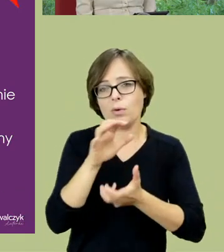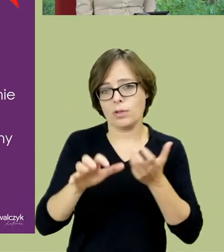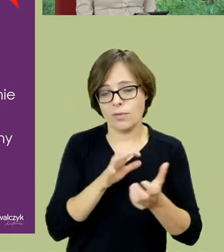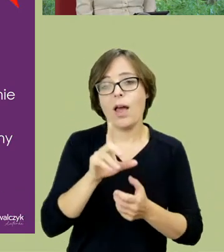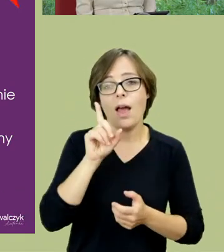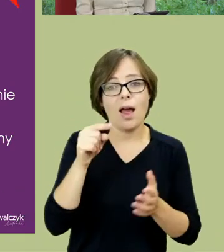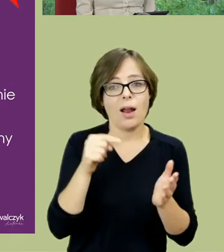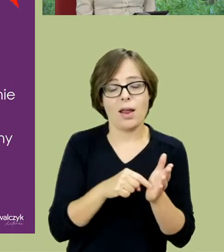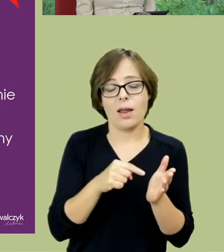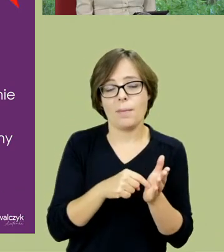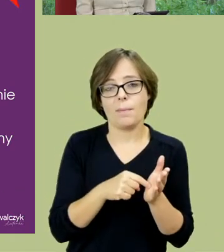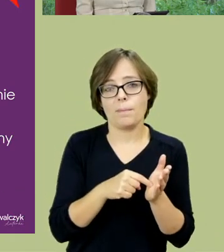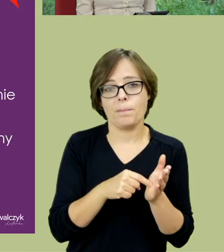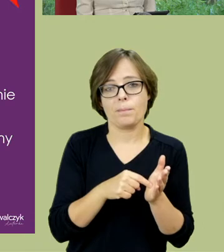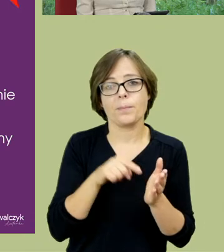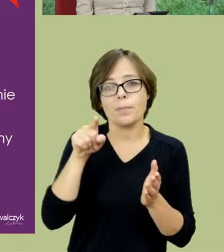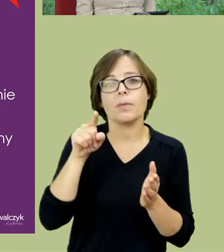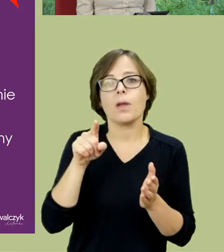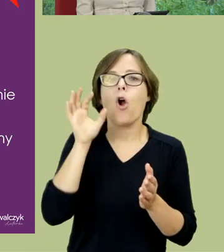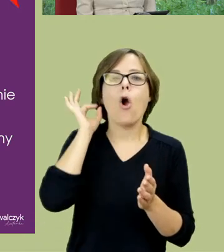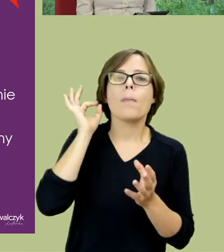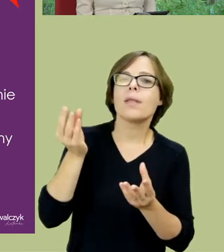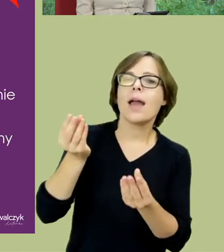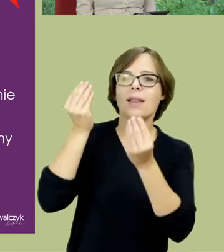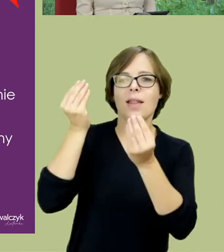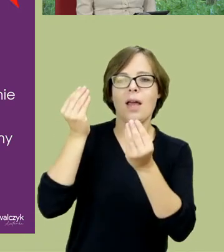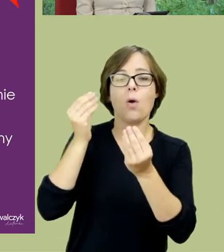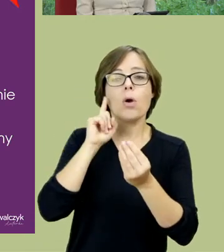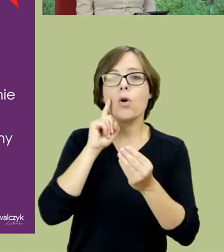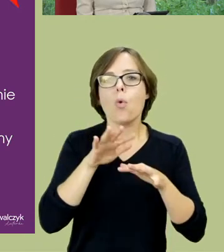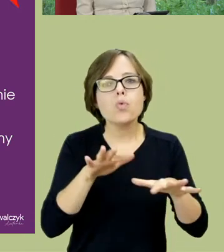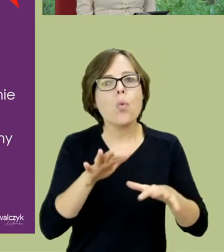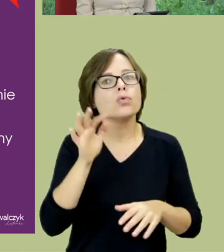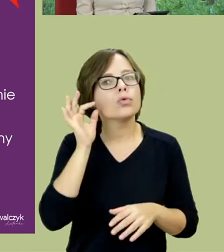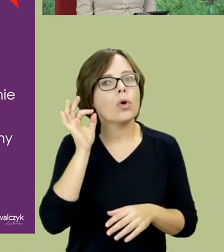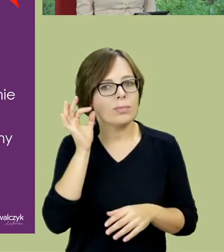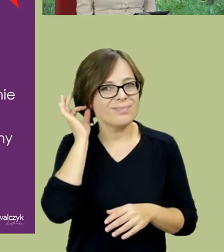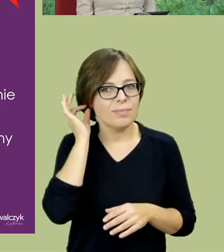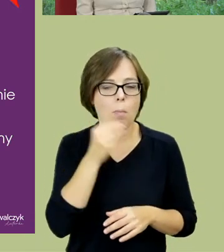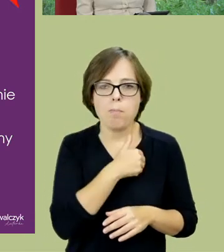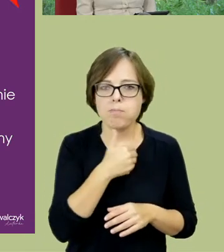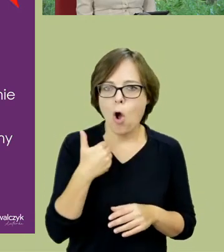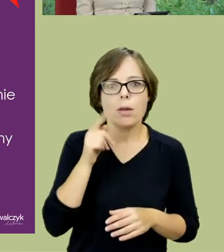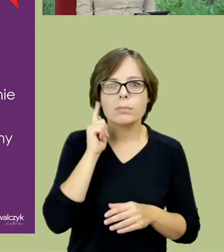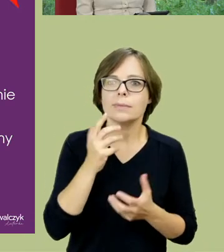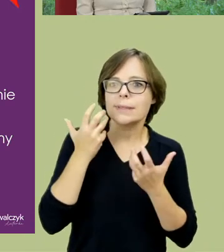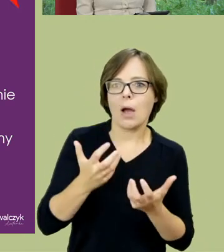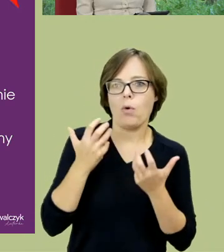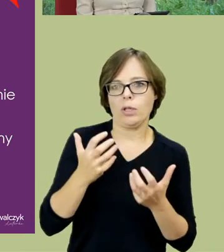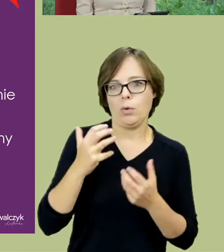ten ideał kobiety, do którego wiele Polek rzeczywiście aspirowało, tej właśnie